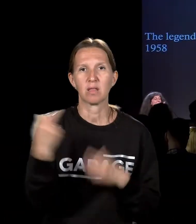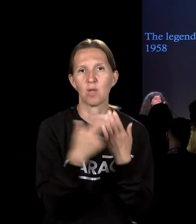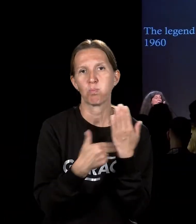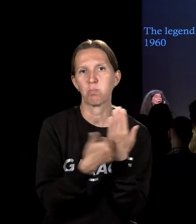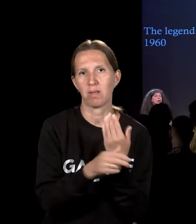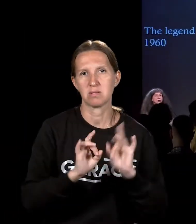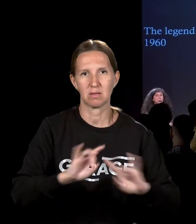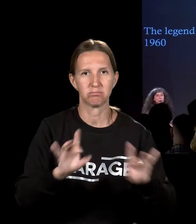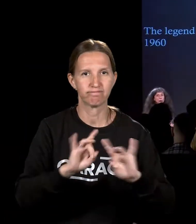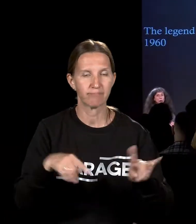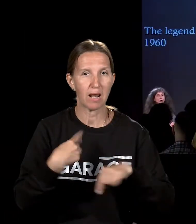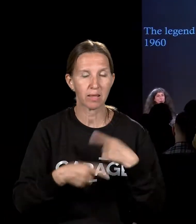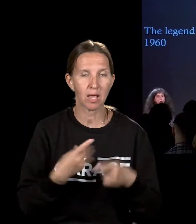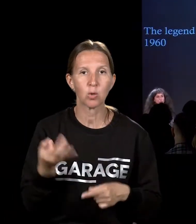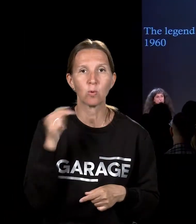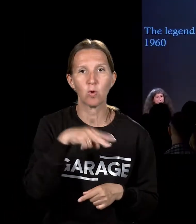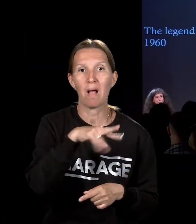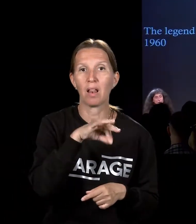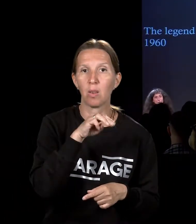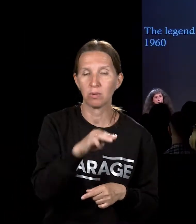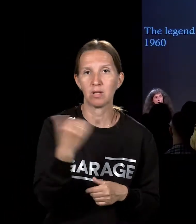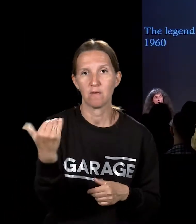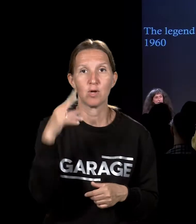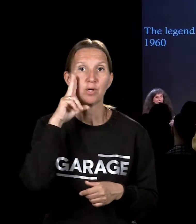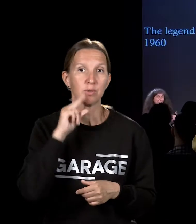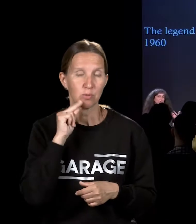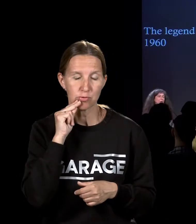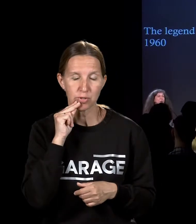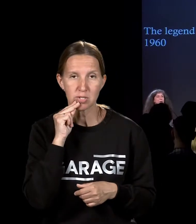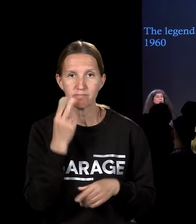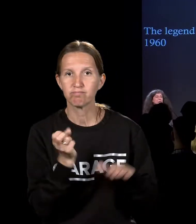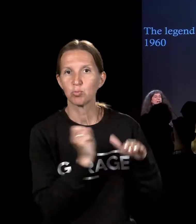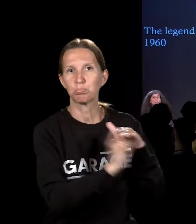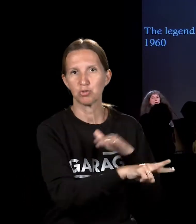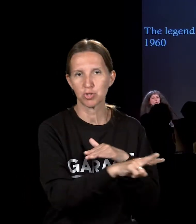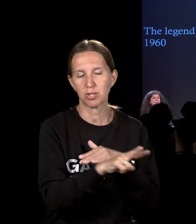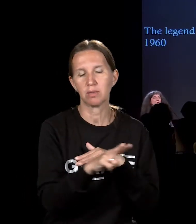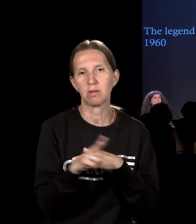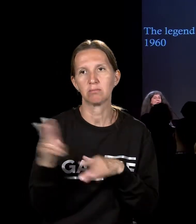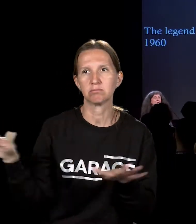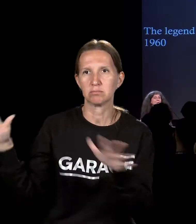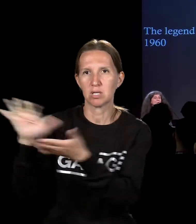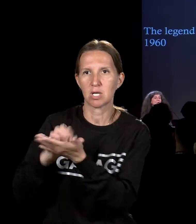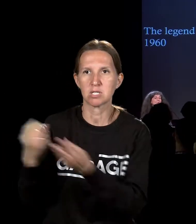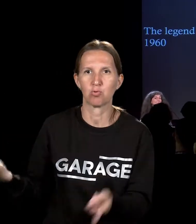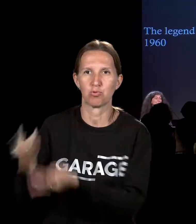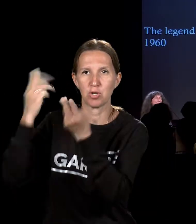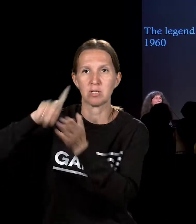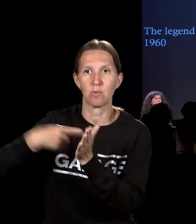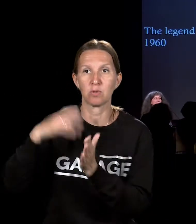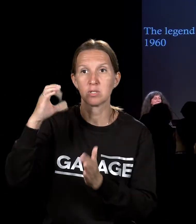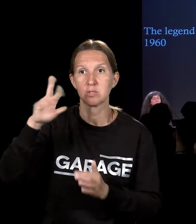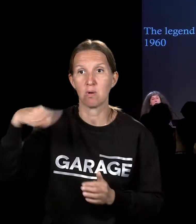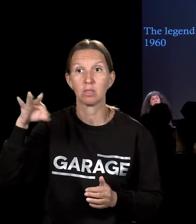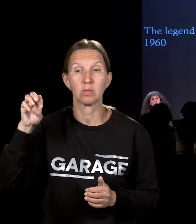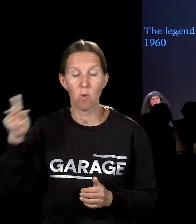легенда о том, как Лот с его дочерьми бежит из обреченного на гибель Содома, и его дочери ночью,